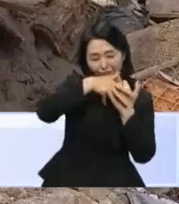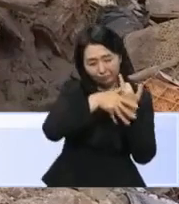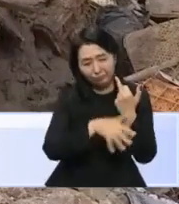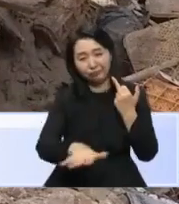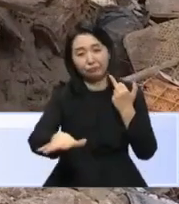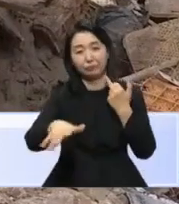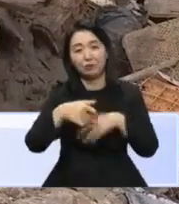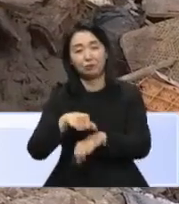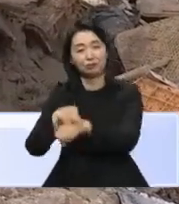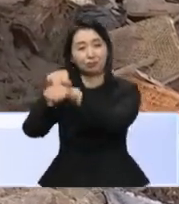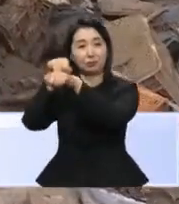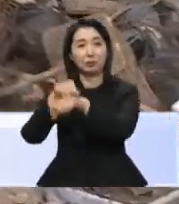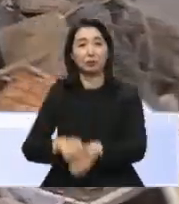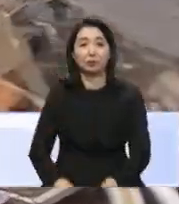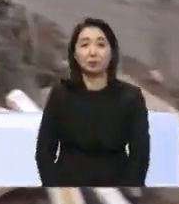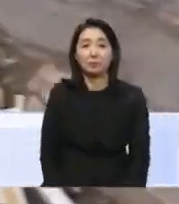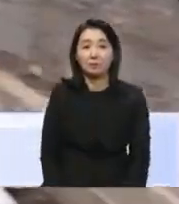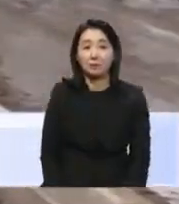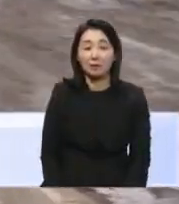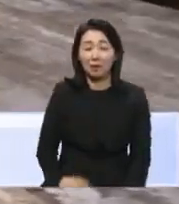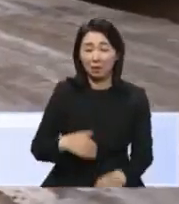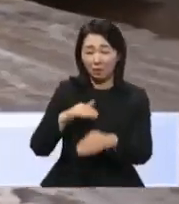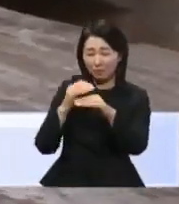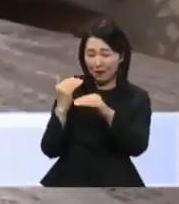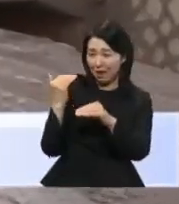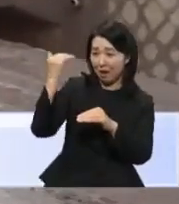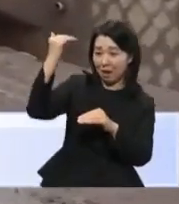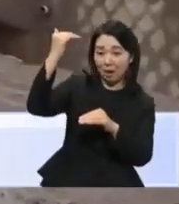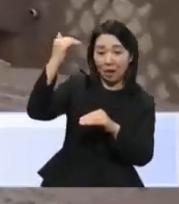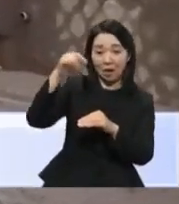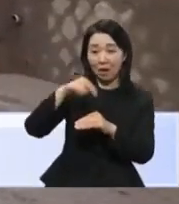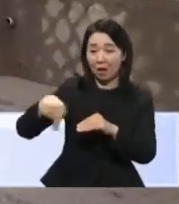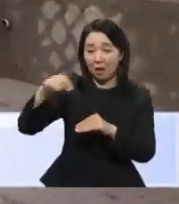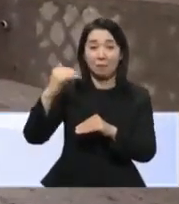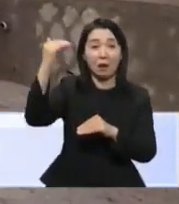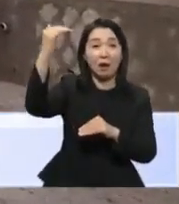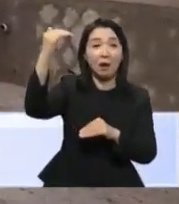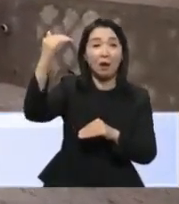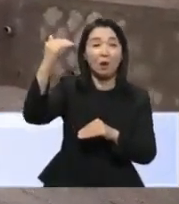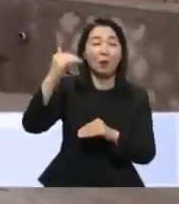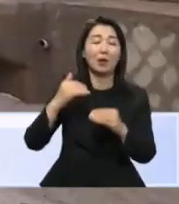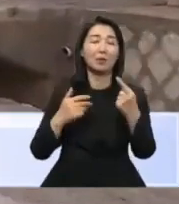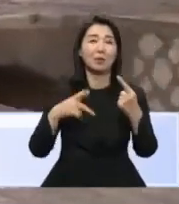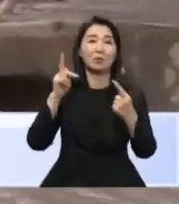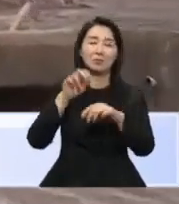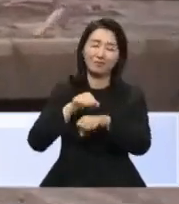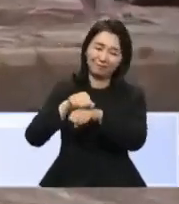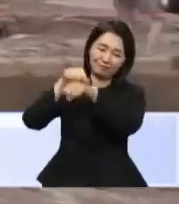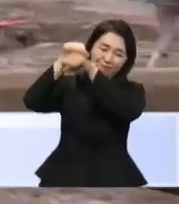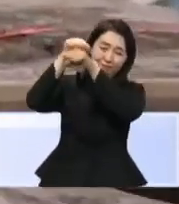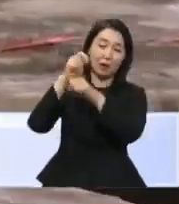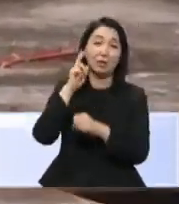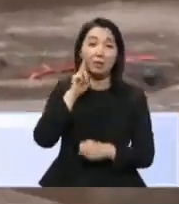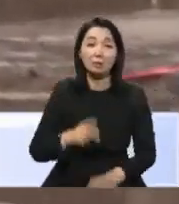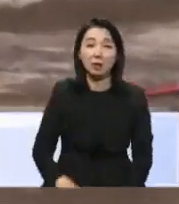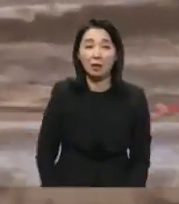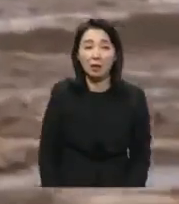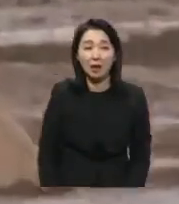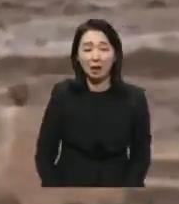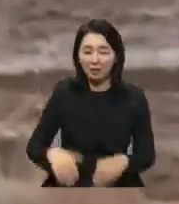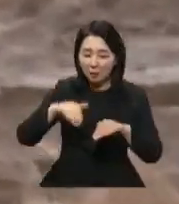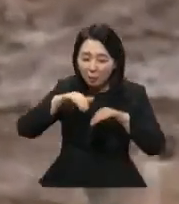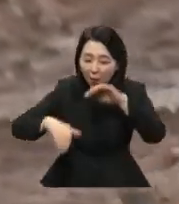가득 쌓여 있습니다 제 키보다 높습니다 이런 곳이 1km 위까지 가득합니다 하나하나 파보고